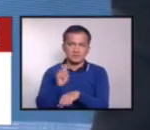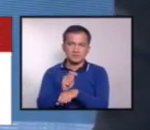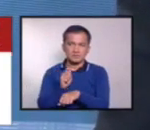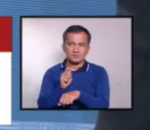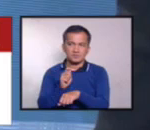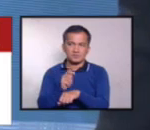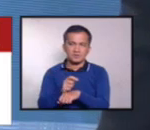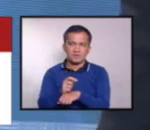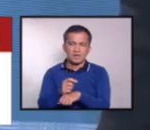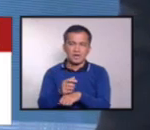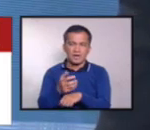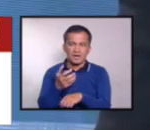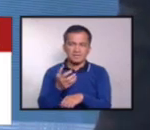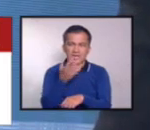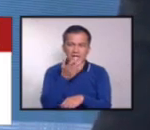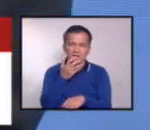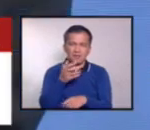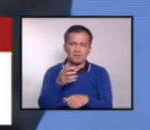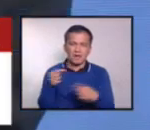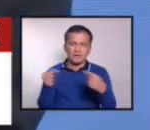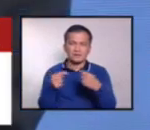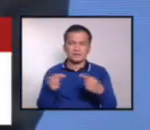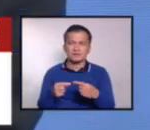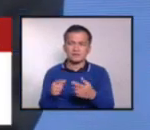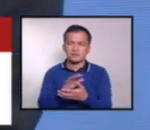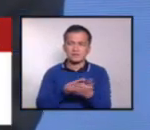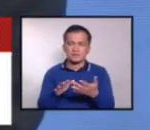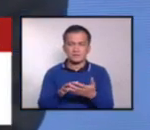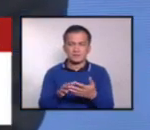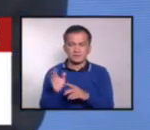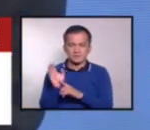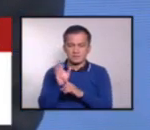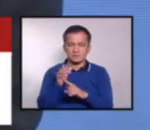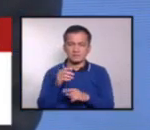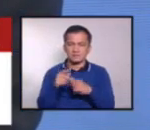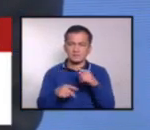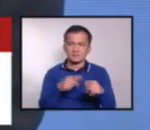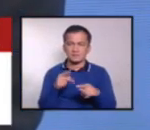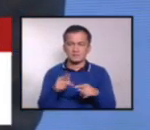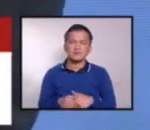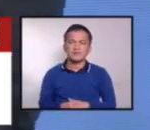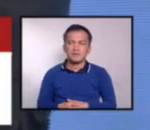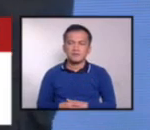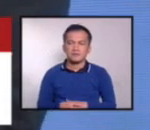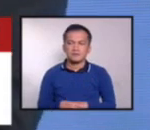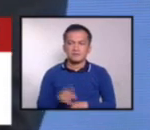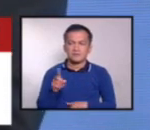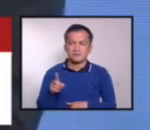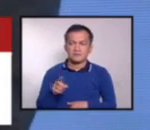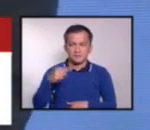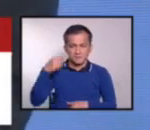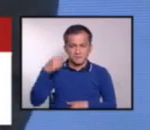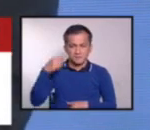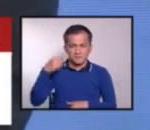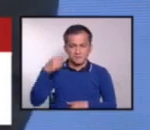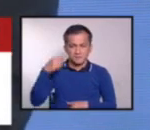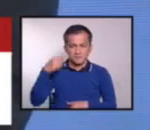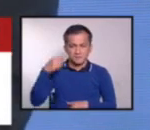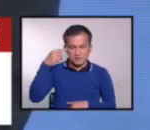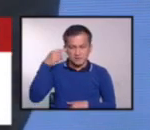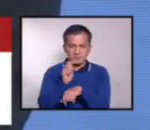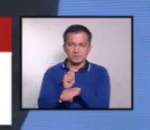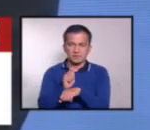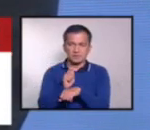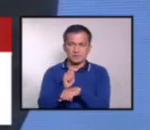ay takaw-gulo? Ipapakita ko sa ating mamamayan na ang isang Pilo na galing Tondo